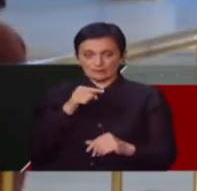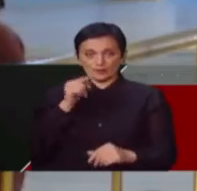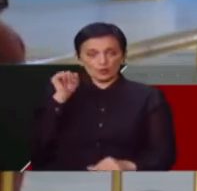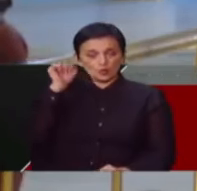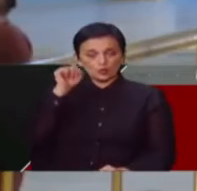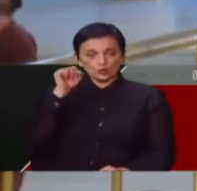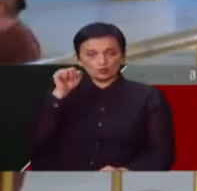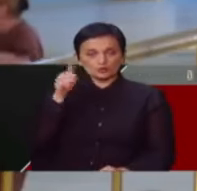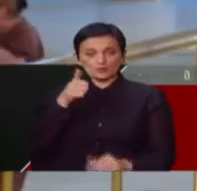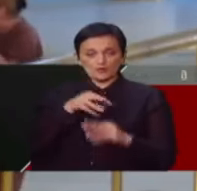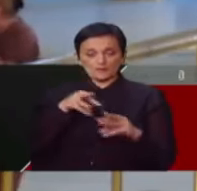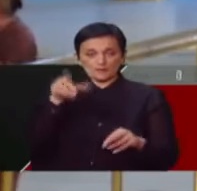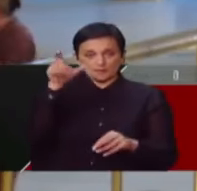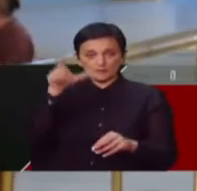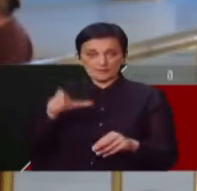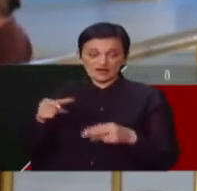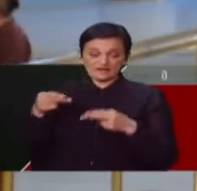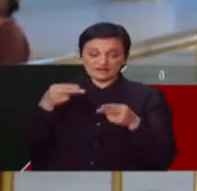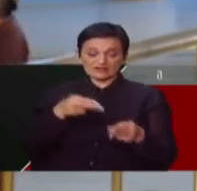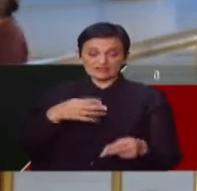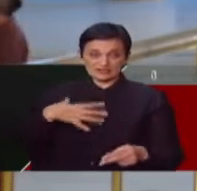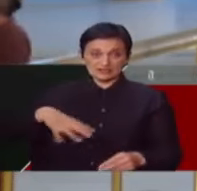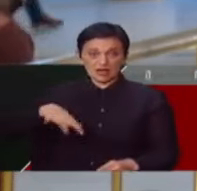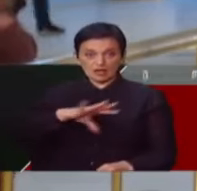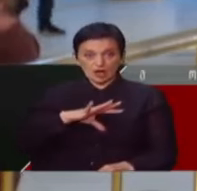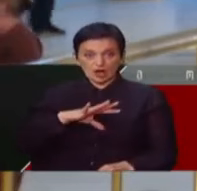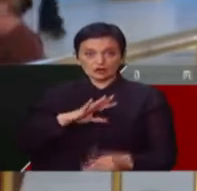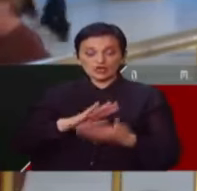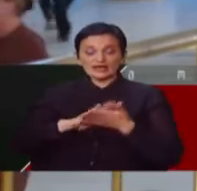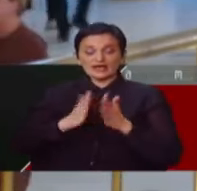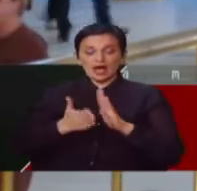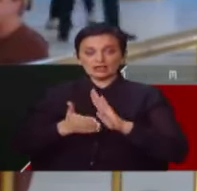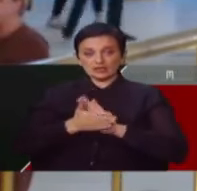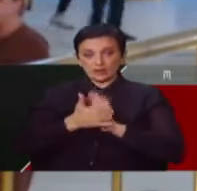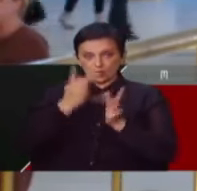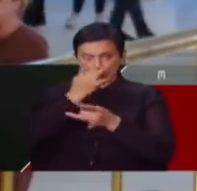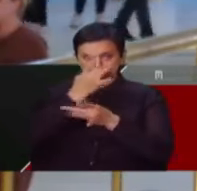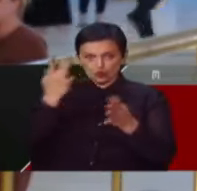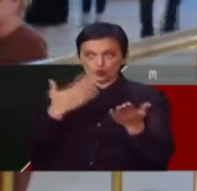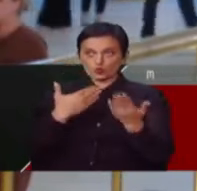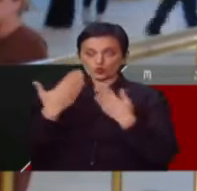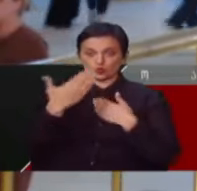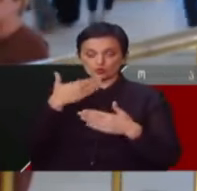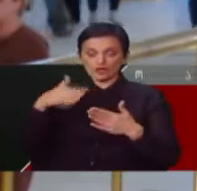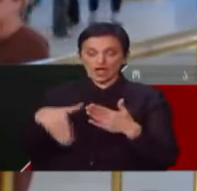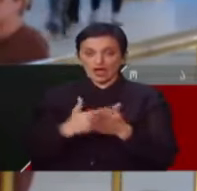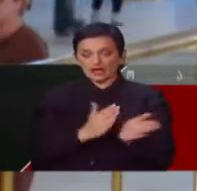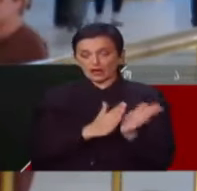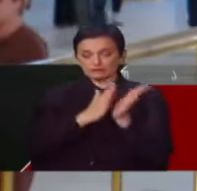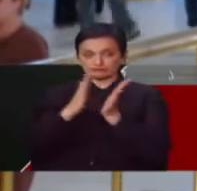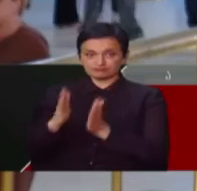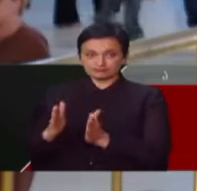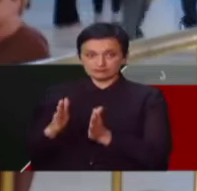უზბეკეთის პრემიერ-მინისტრის ვიზიტმა საქართველოში განაპირობა კულტურული ურთიერთობების ახალ ეტაპზე